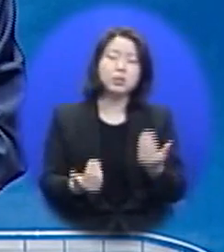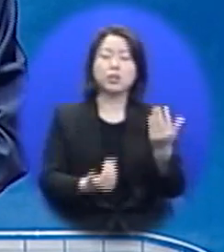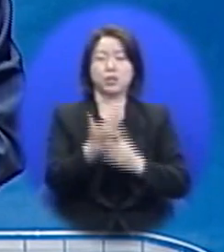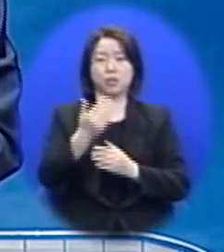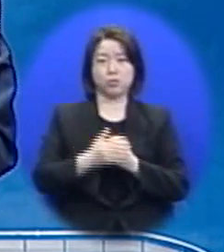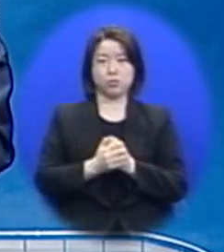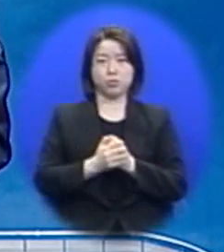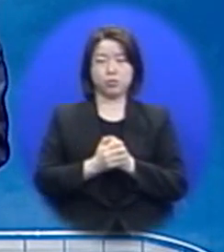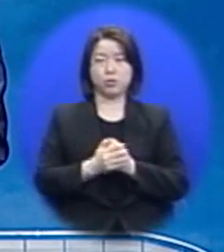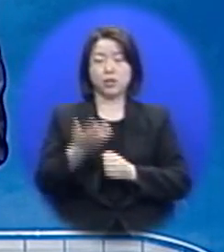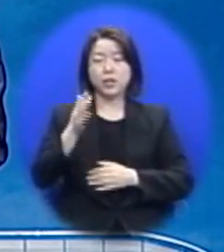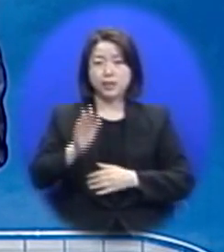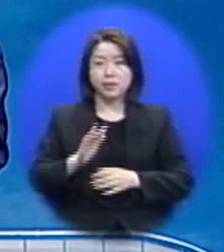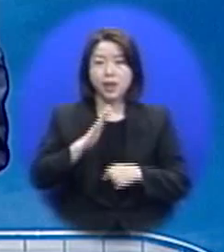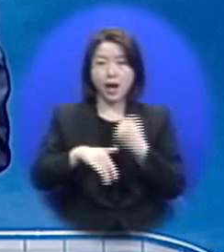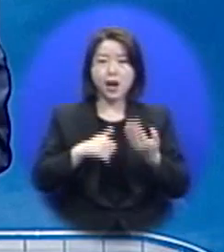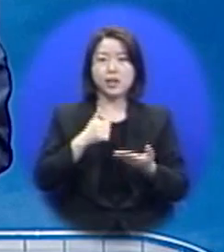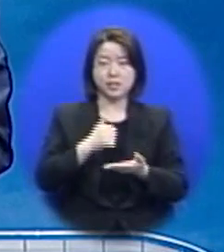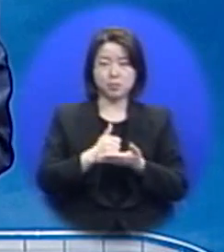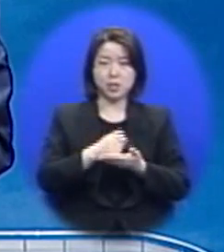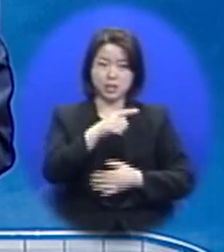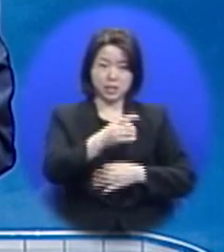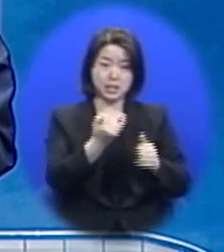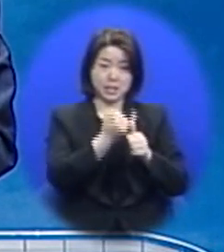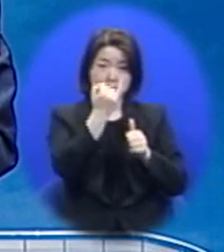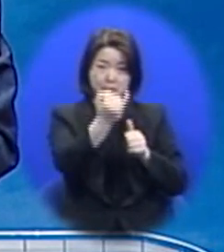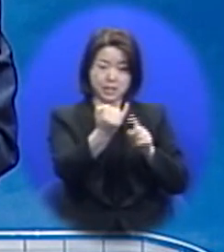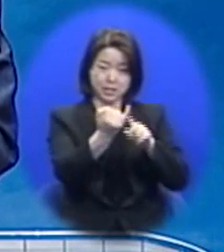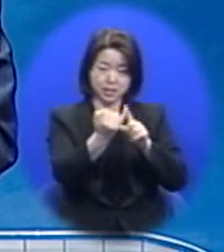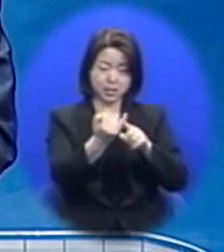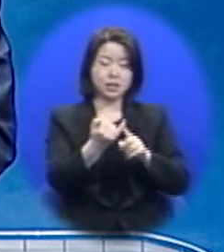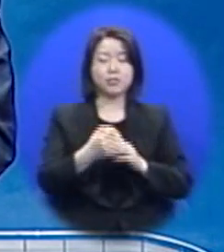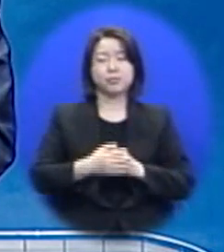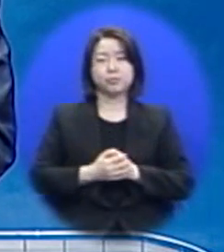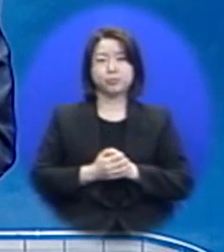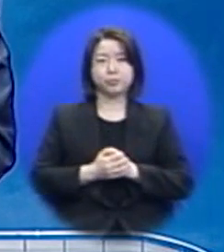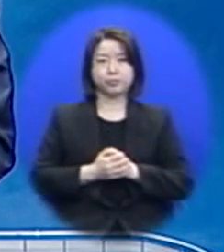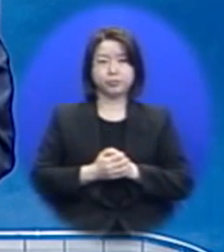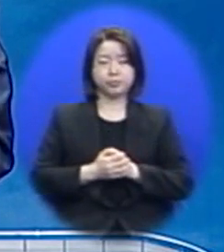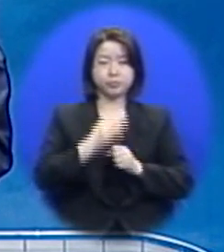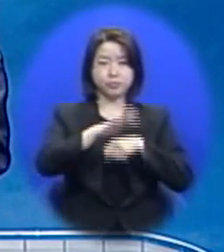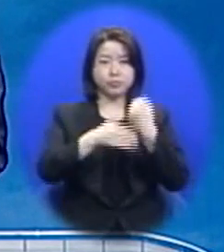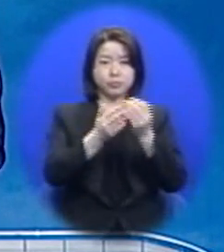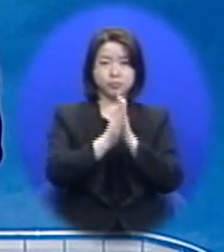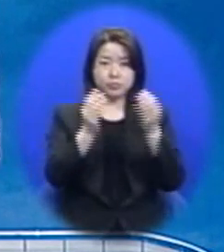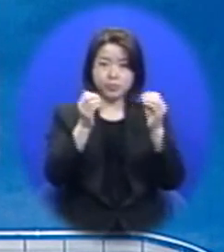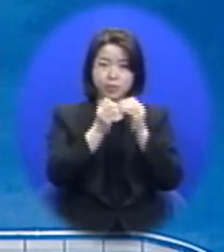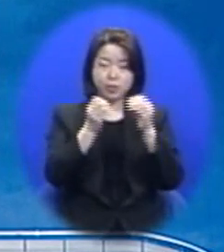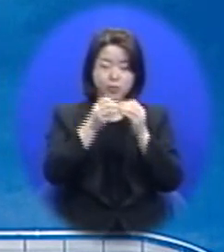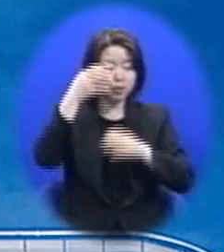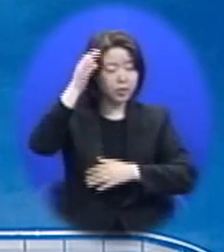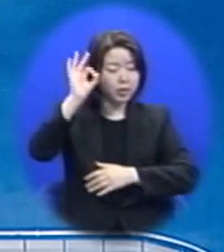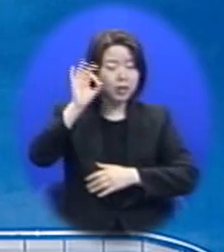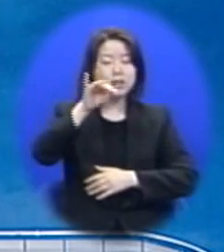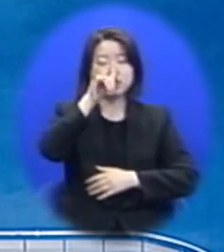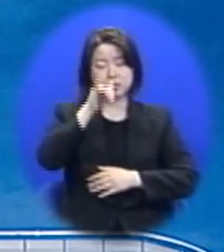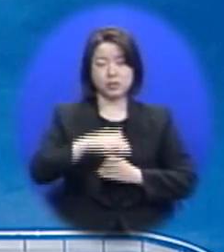그때 하나님께서 크리스텐슨 사모님에게 성경 구절 하나를 깨우쳐